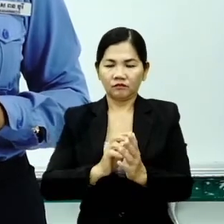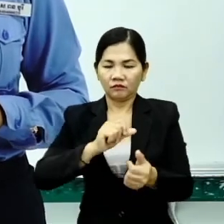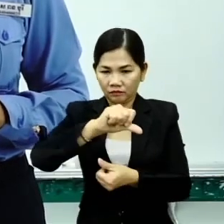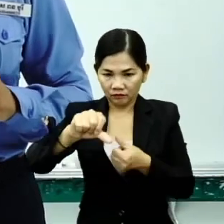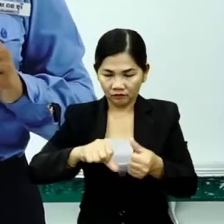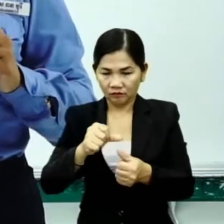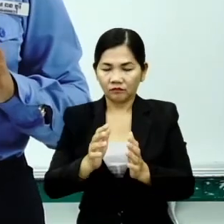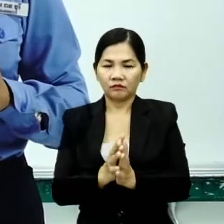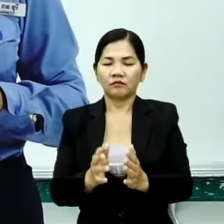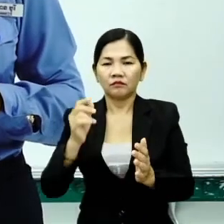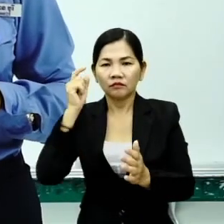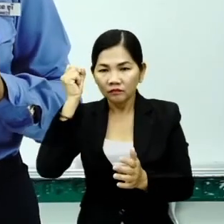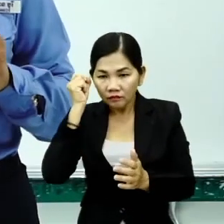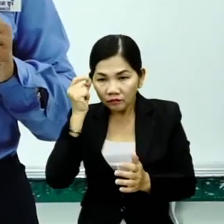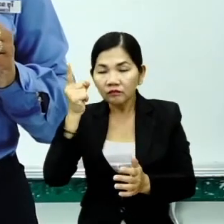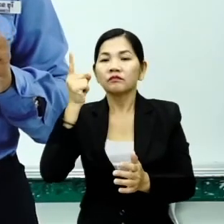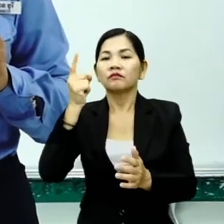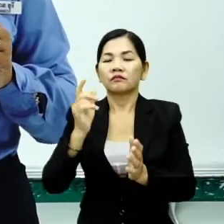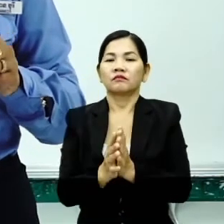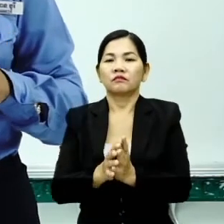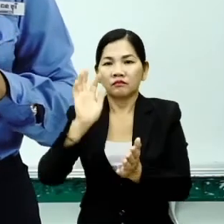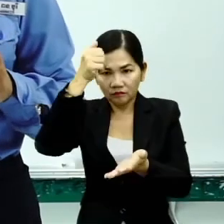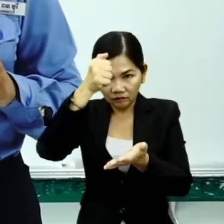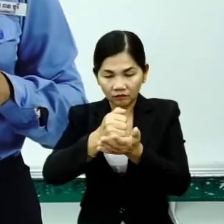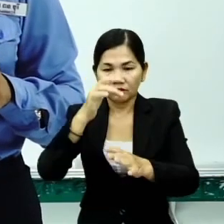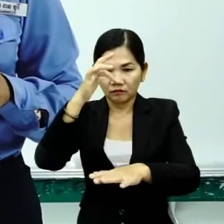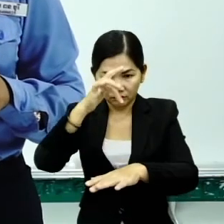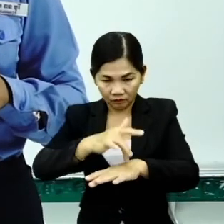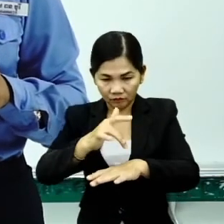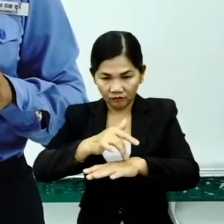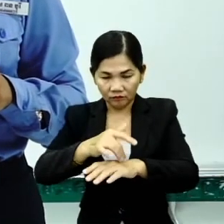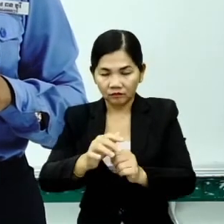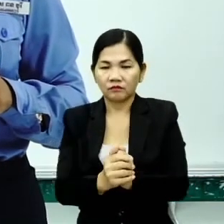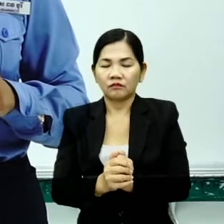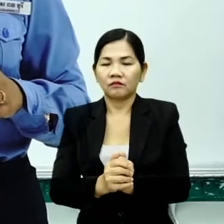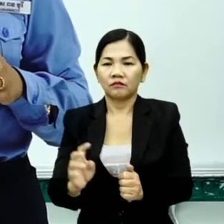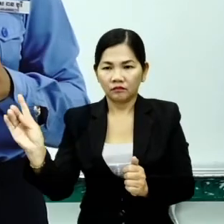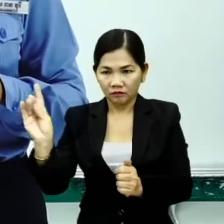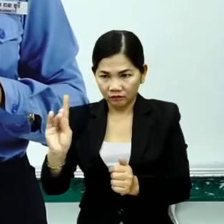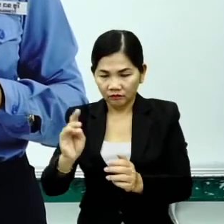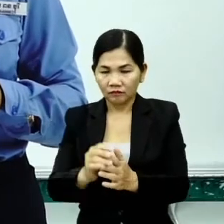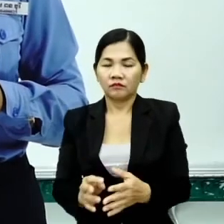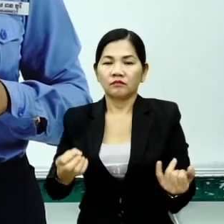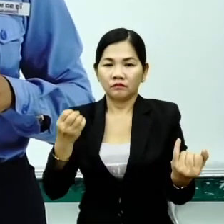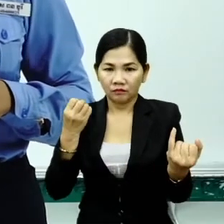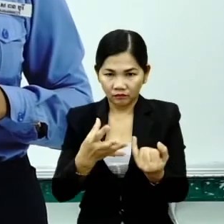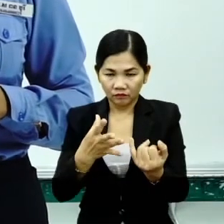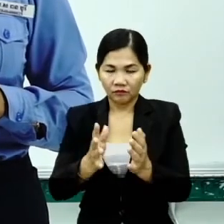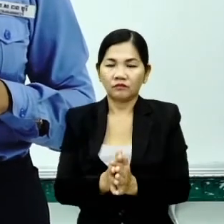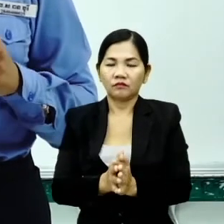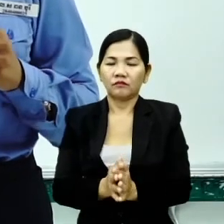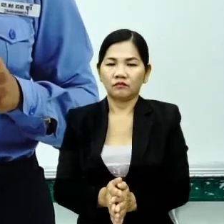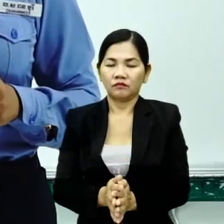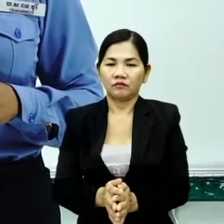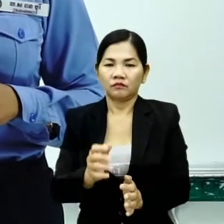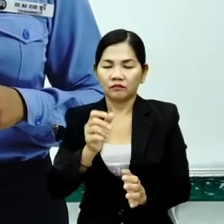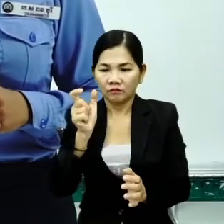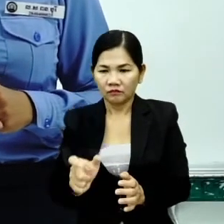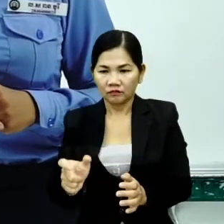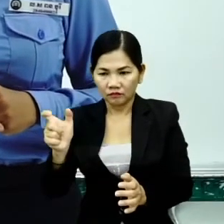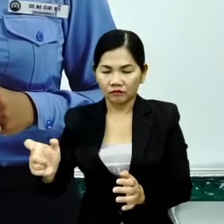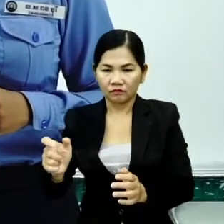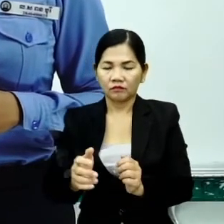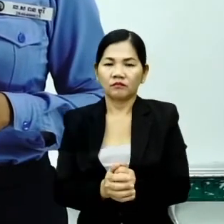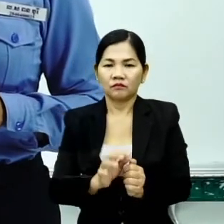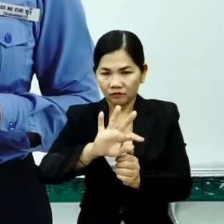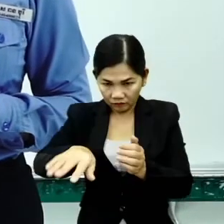vinh dương cha nâng ban đắng ẩm pí cha pha pa po đai bằng cò láng ở pí sát đại dương trình trầm nấy cha mà đó cha mà nụ dương nè con